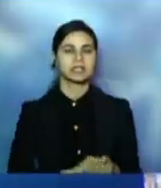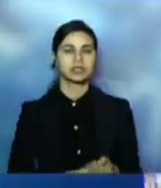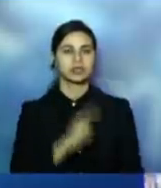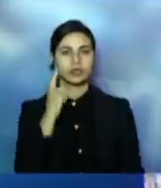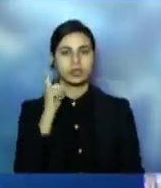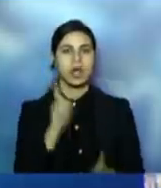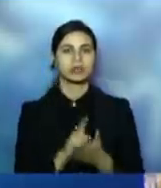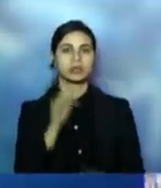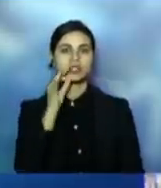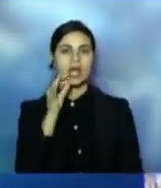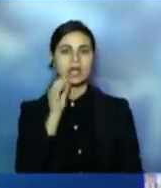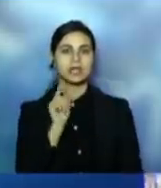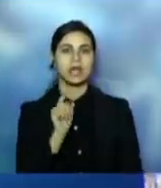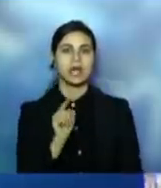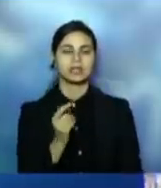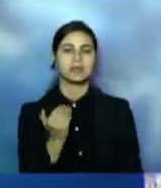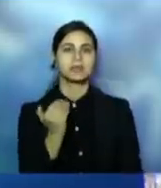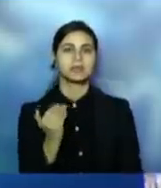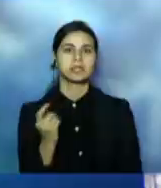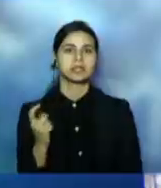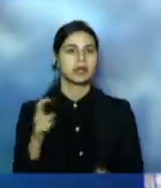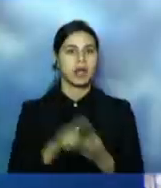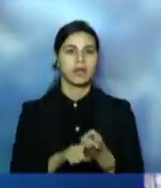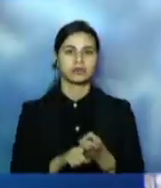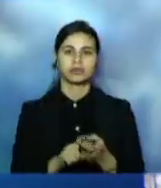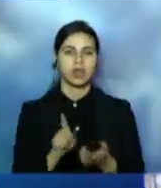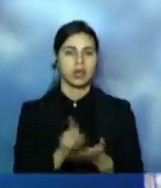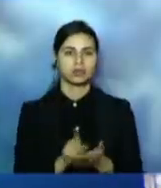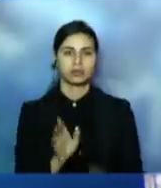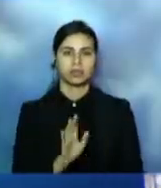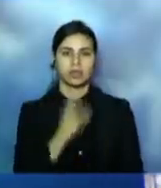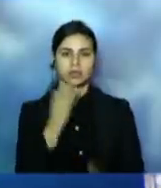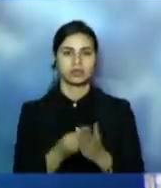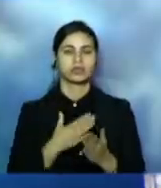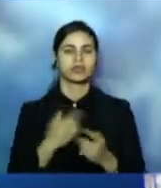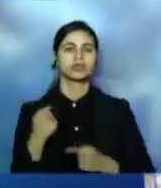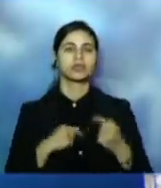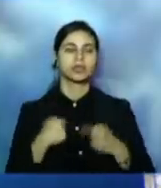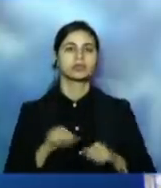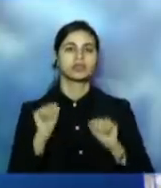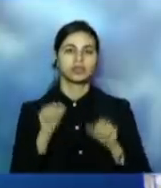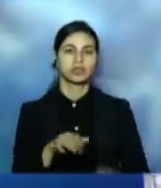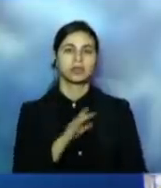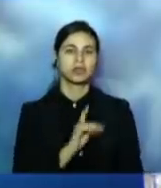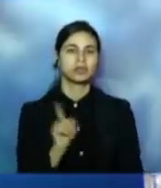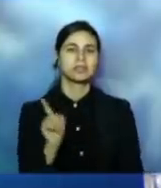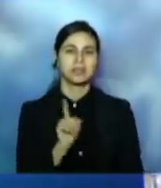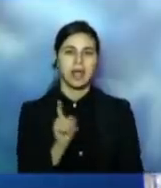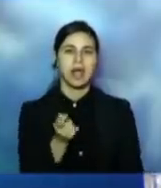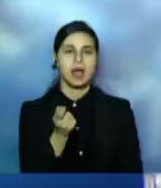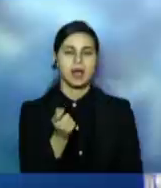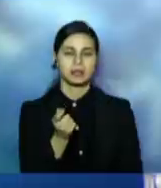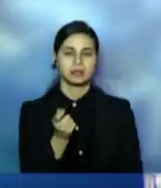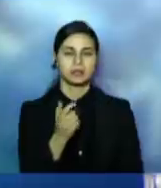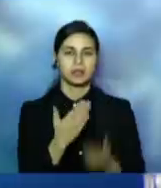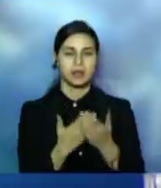არის მხოლოდ შაქრიანი დიაბეტის კლინიკის შემადგენელი ნაწილი. ჩვენს ორგანიზმში შეიძლება მოხდეს რაღაც